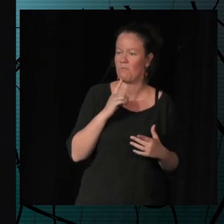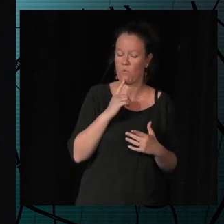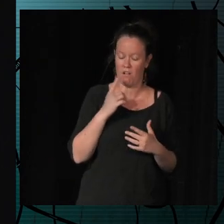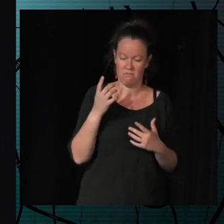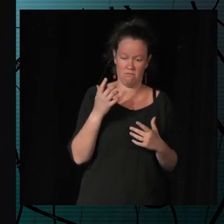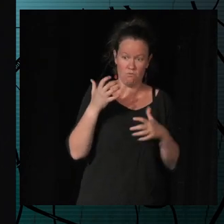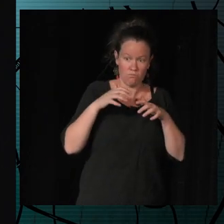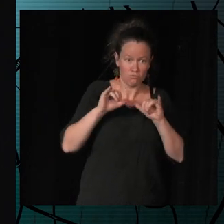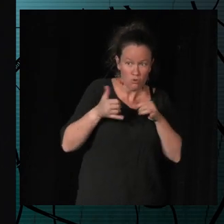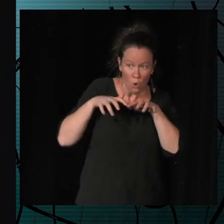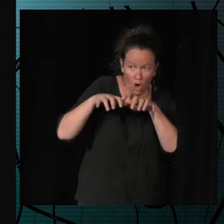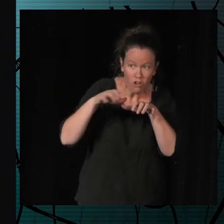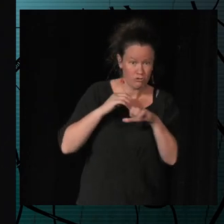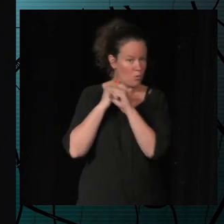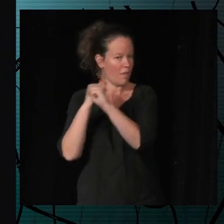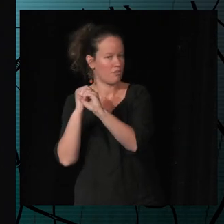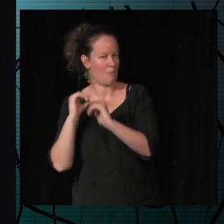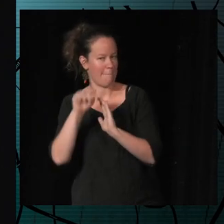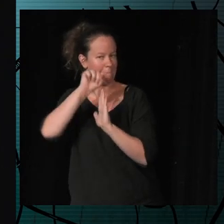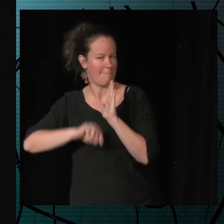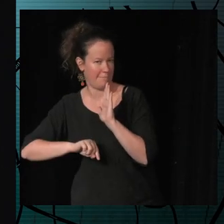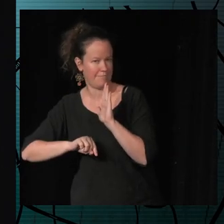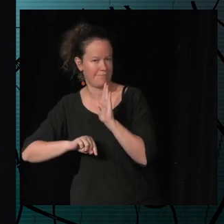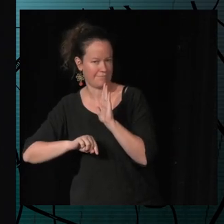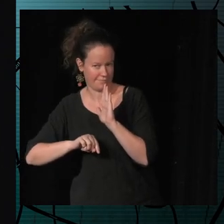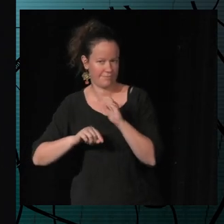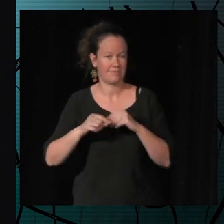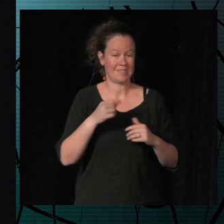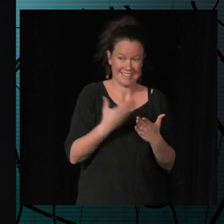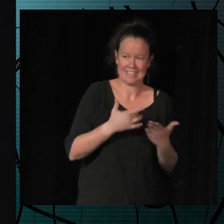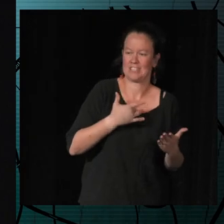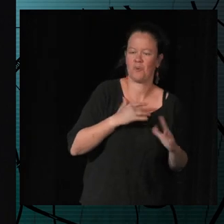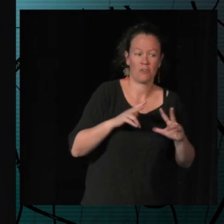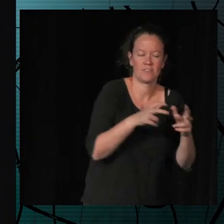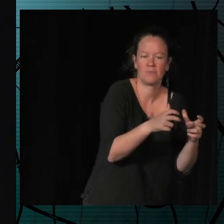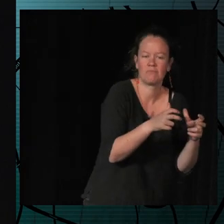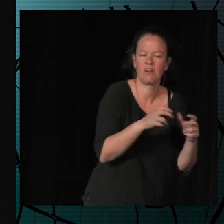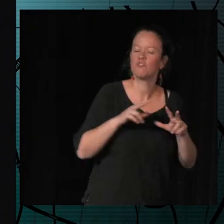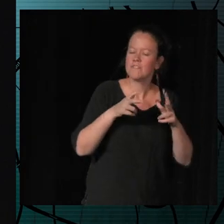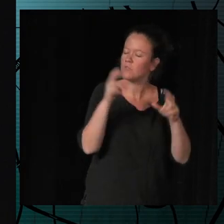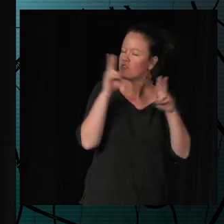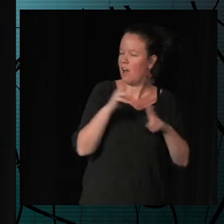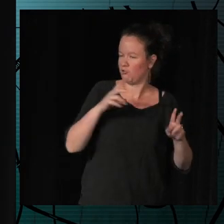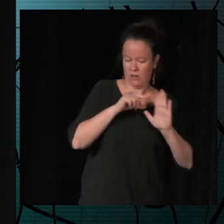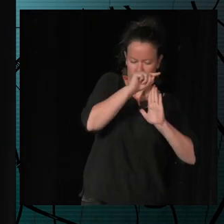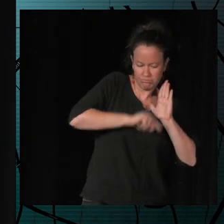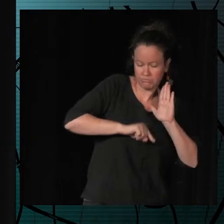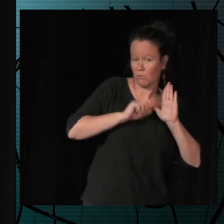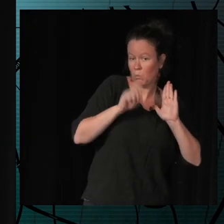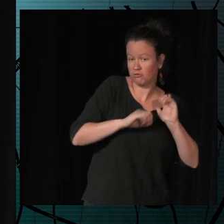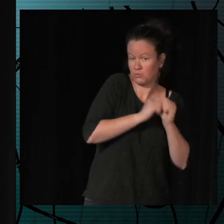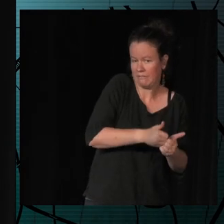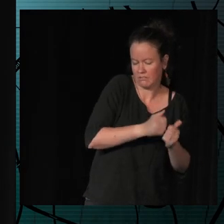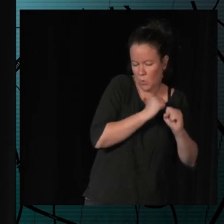strictement ludique du jeu vidéo d'horreur c'est le rapport à la contrainte c'est quelque chose qui est très présent dans le jeu vidéo en général mais le la